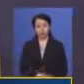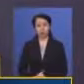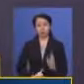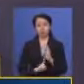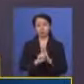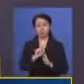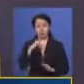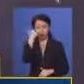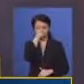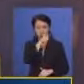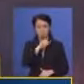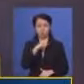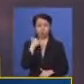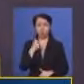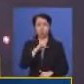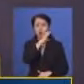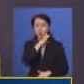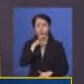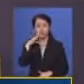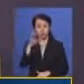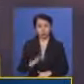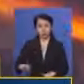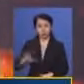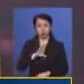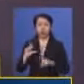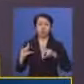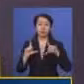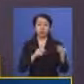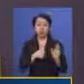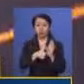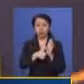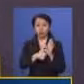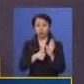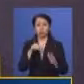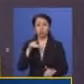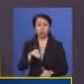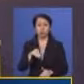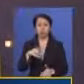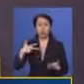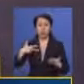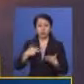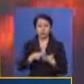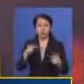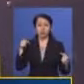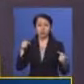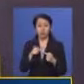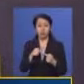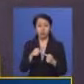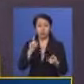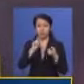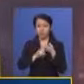года в Северо-Казахстанскую область было выделено 600 тысяч доз вакцин против птичьего гриппа,